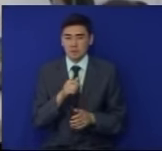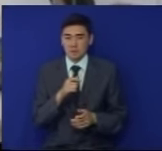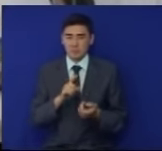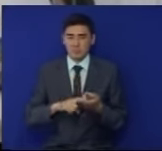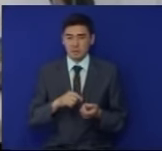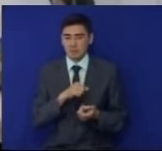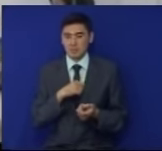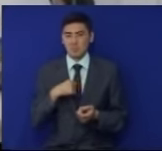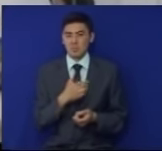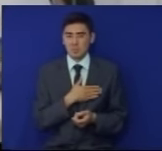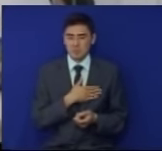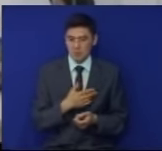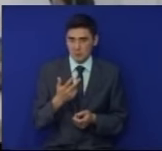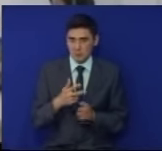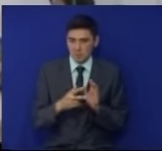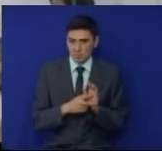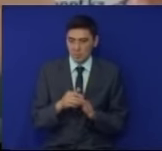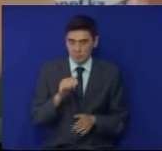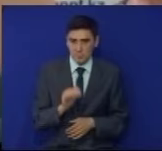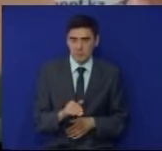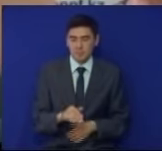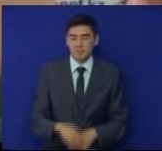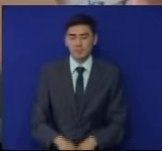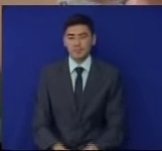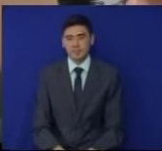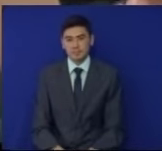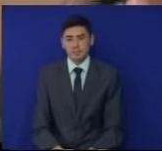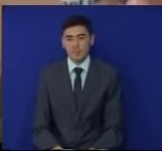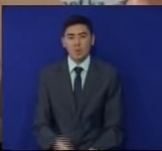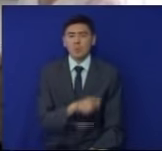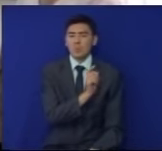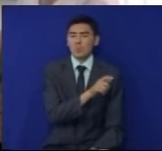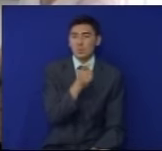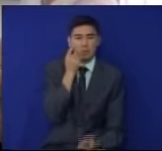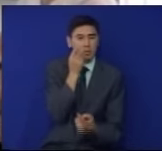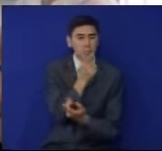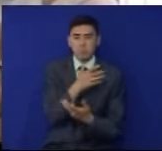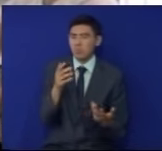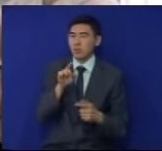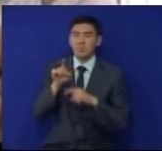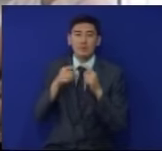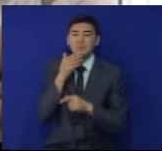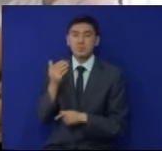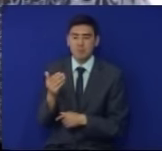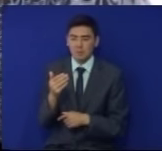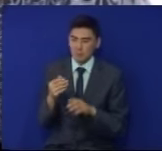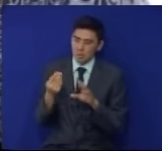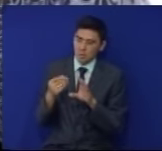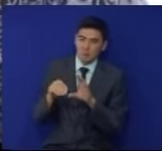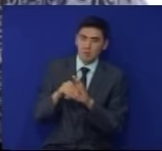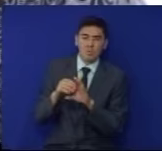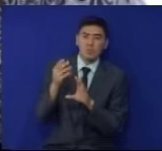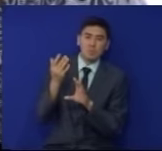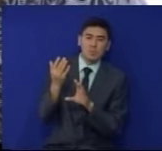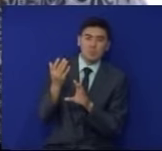пенсионных взносов составило более 38 тысяч. Самые часто задаваемые вопросы вкладчиков – это состояние их индивидуальных счетов,